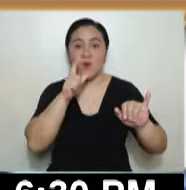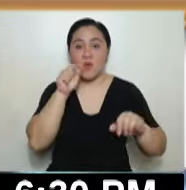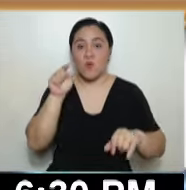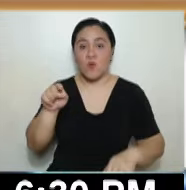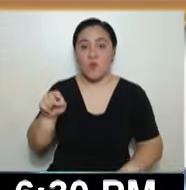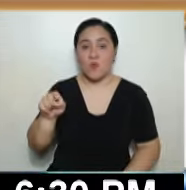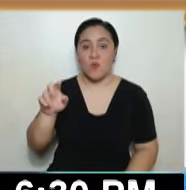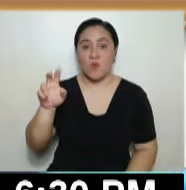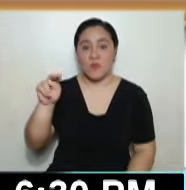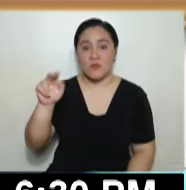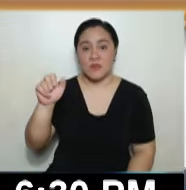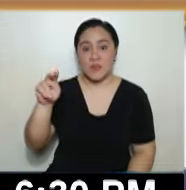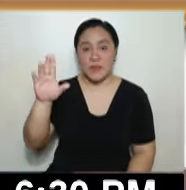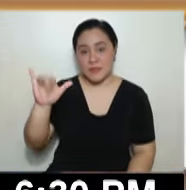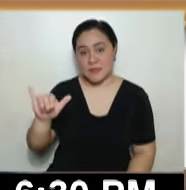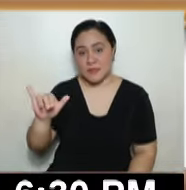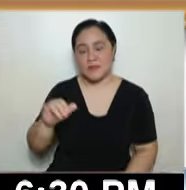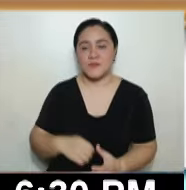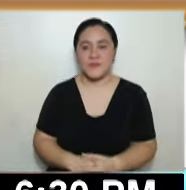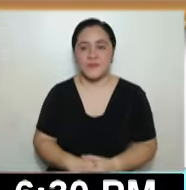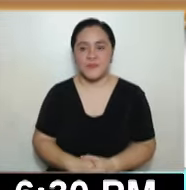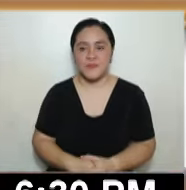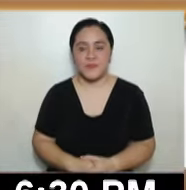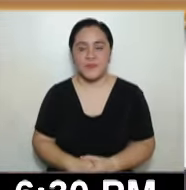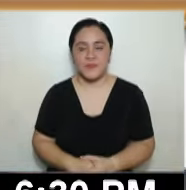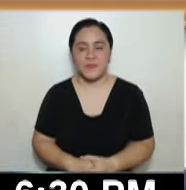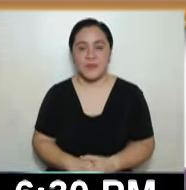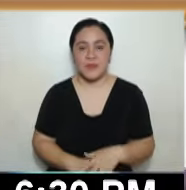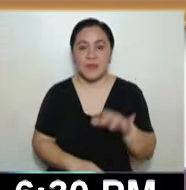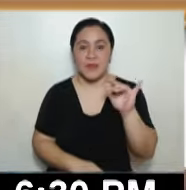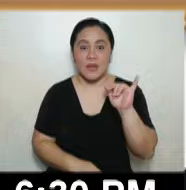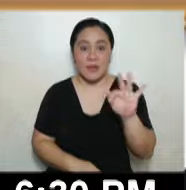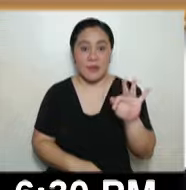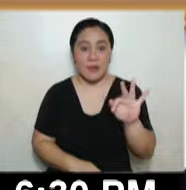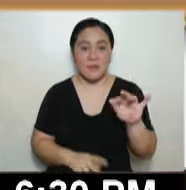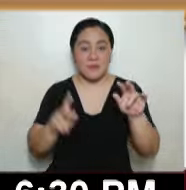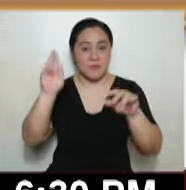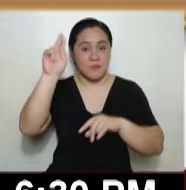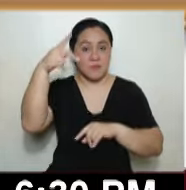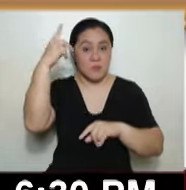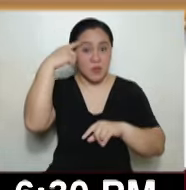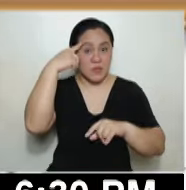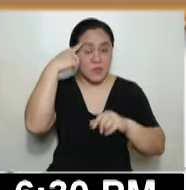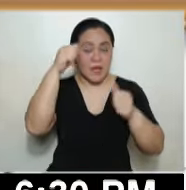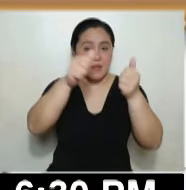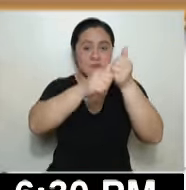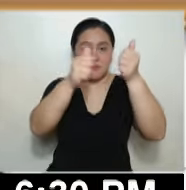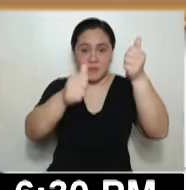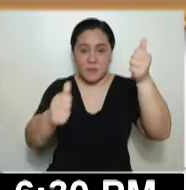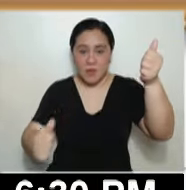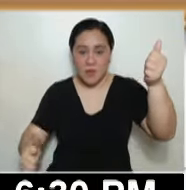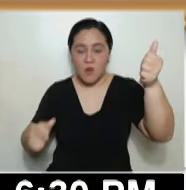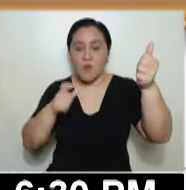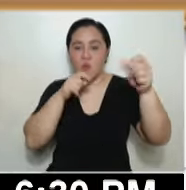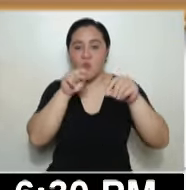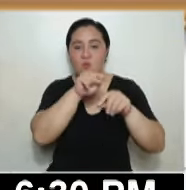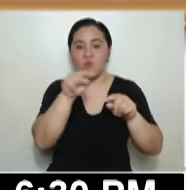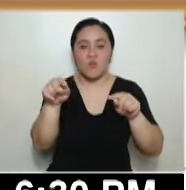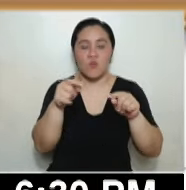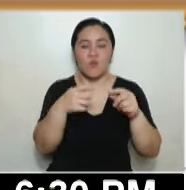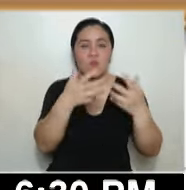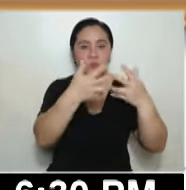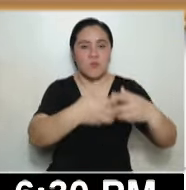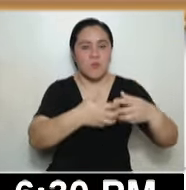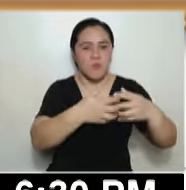Nancy Binay. So ang usually po pag dynasty sa naglalabanan, andyan yung kanilang mga makinarya,